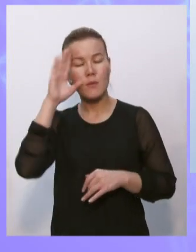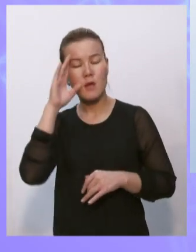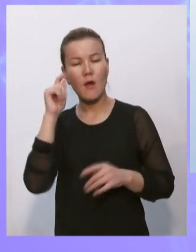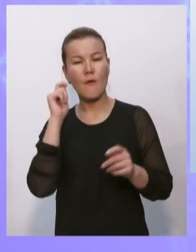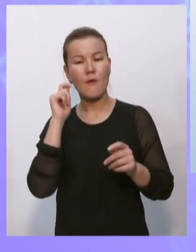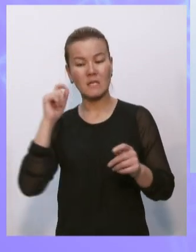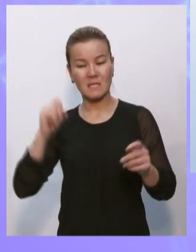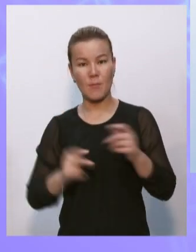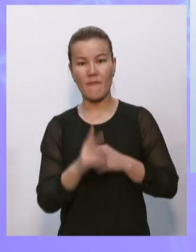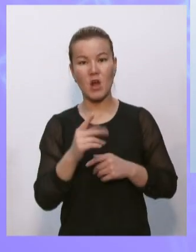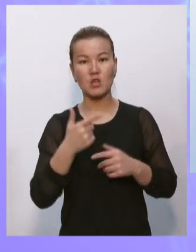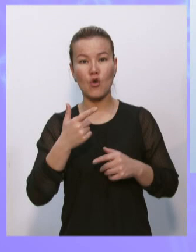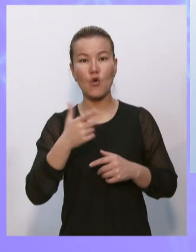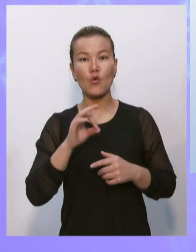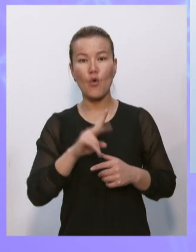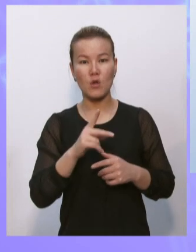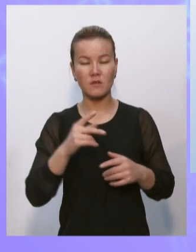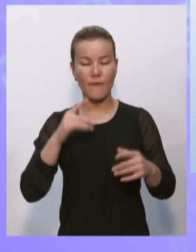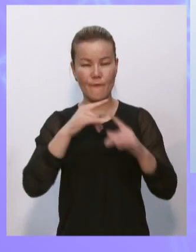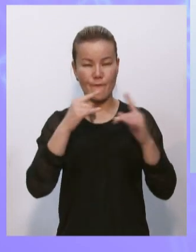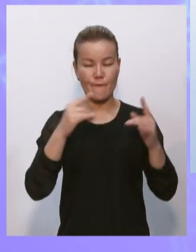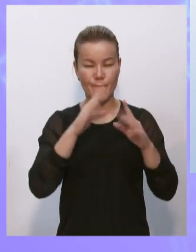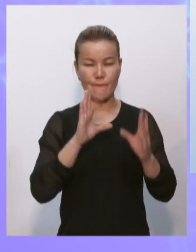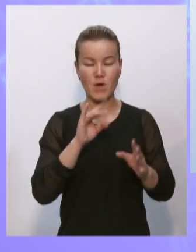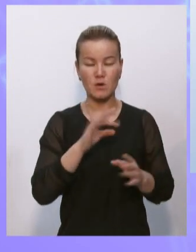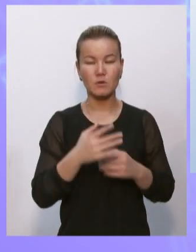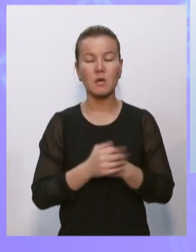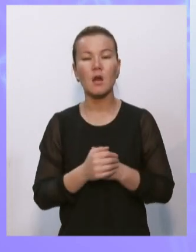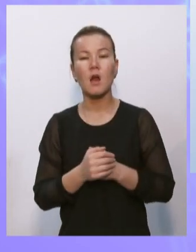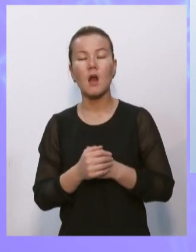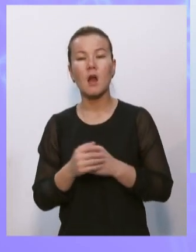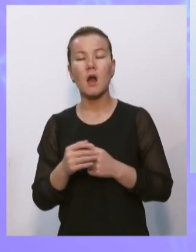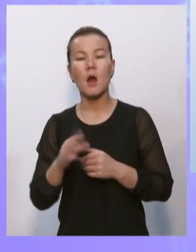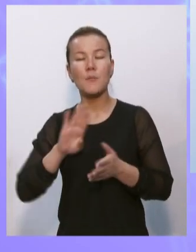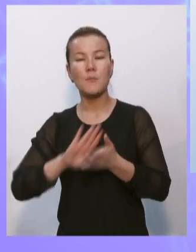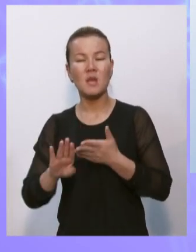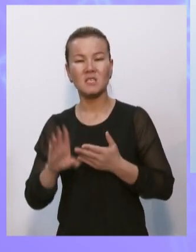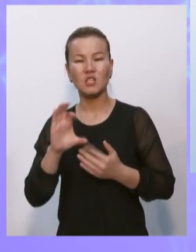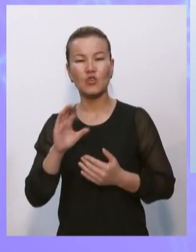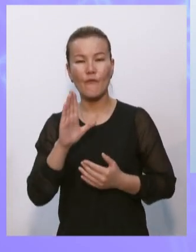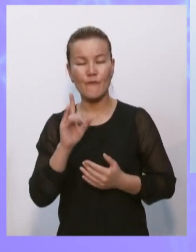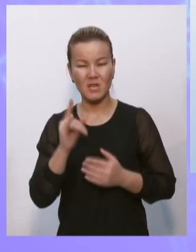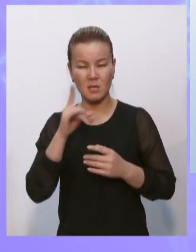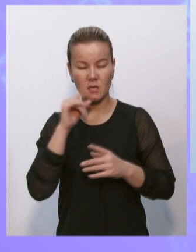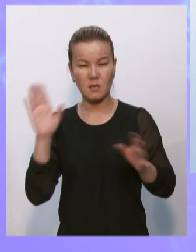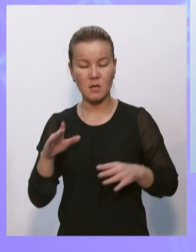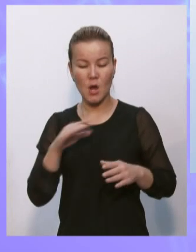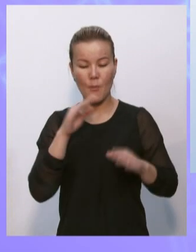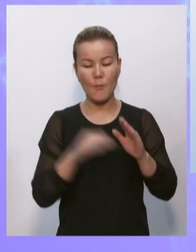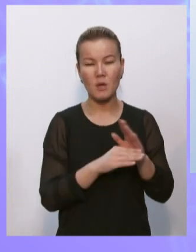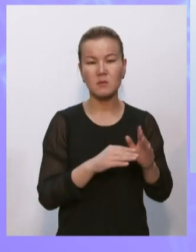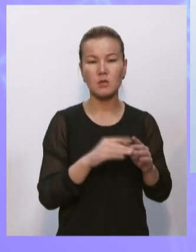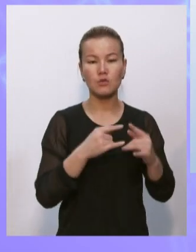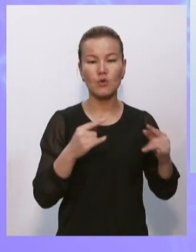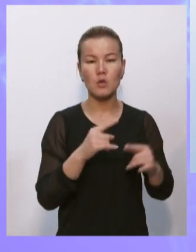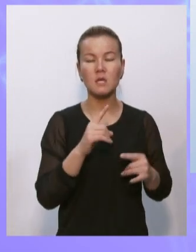в ворота. Распрошу дедулю про собаку, без совы под стол на